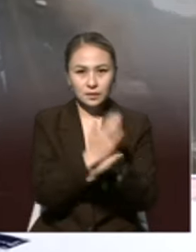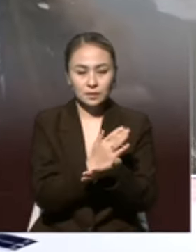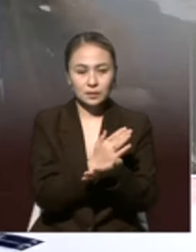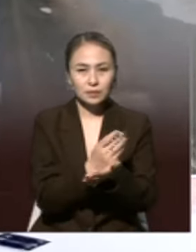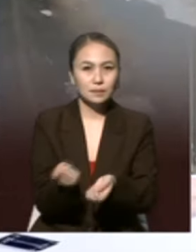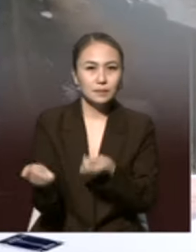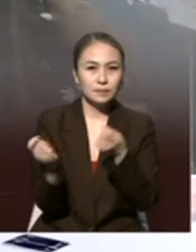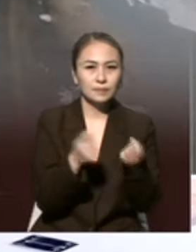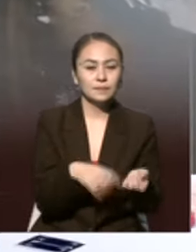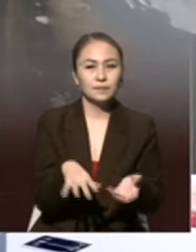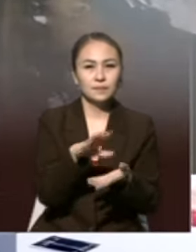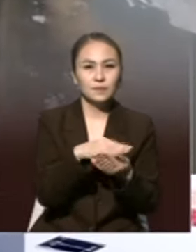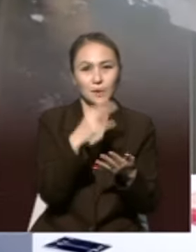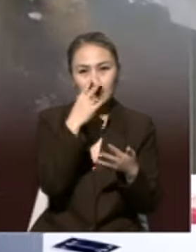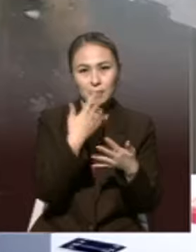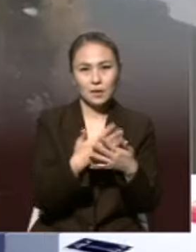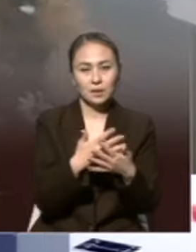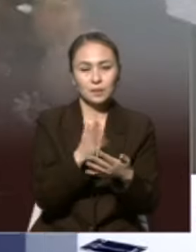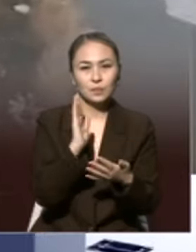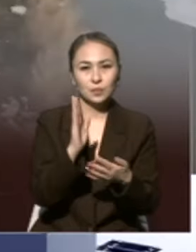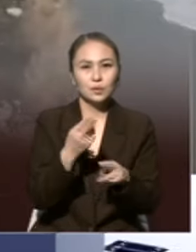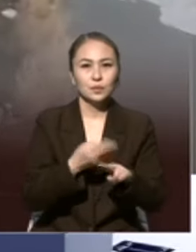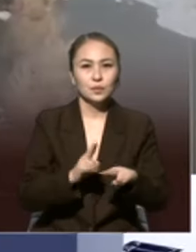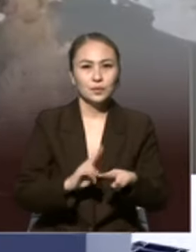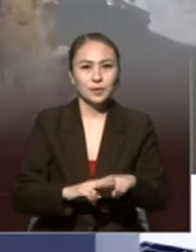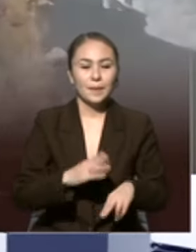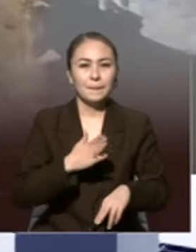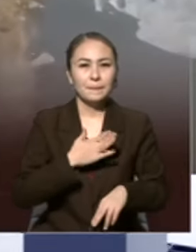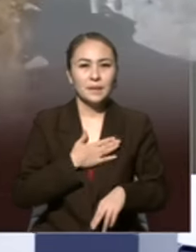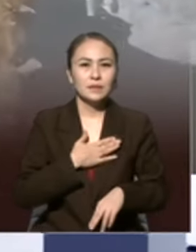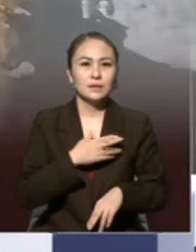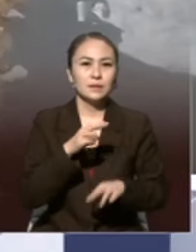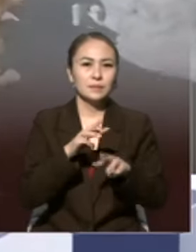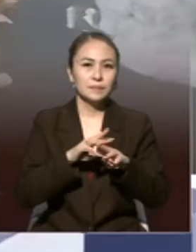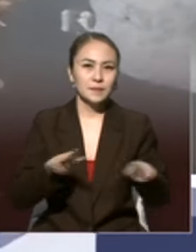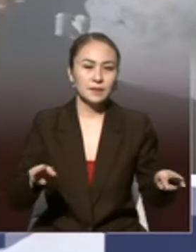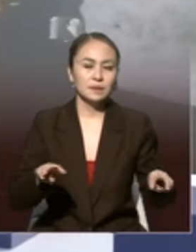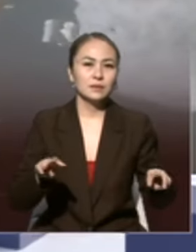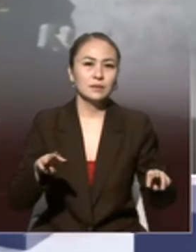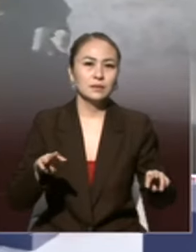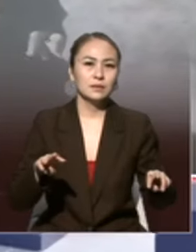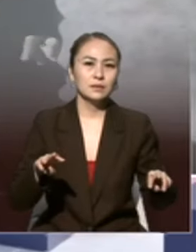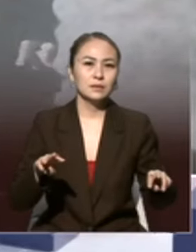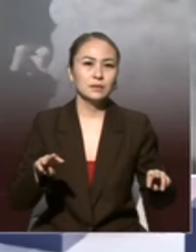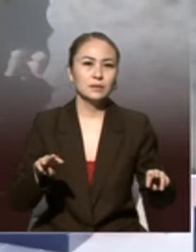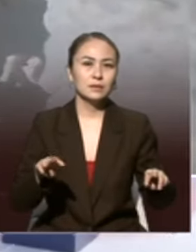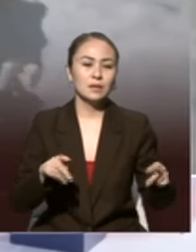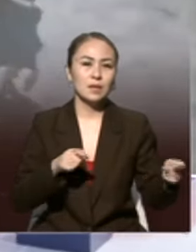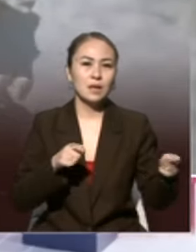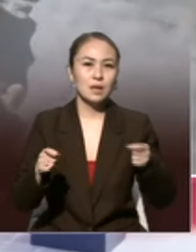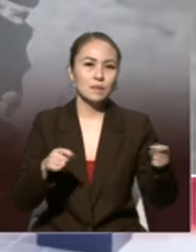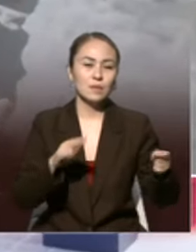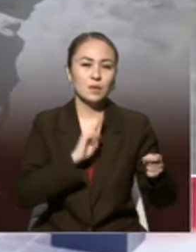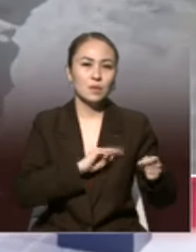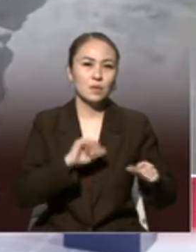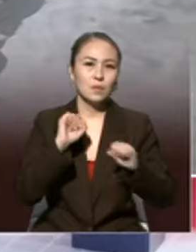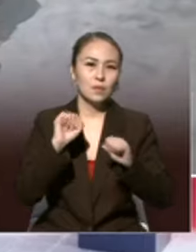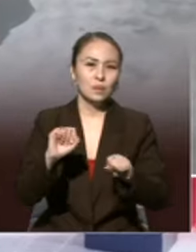біз жеткіземіз, оның бәрін көрсетеміз. Сол себептен бізде толығымен біздің министрлікпен және де осы азаматтық қорғау